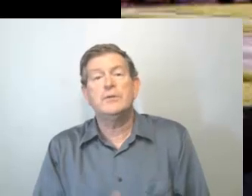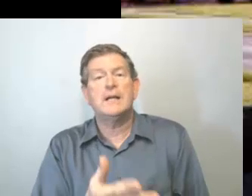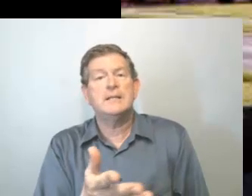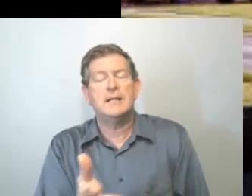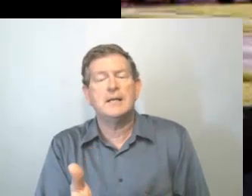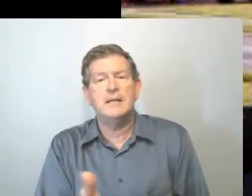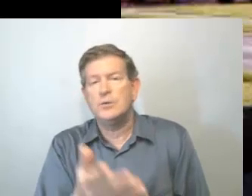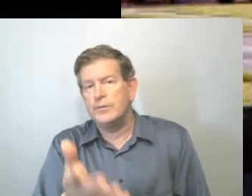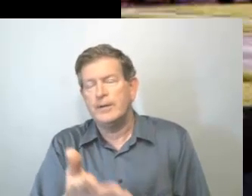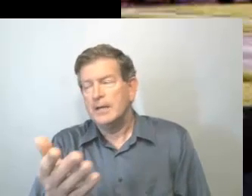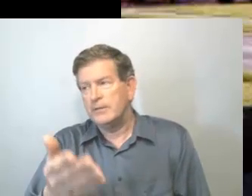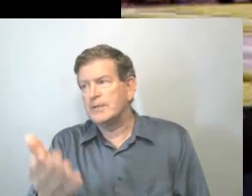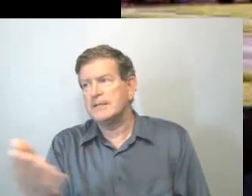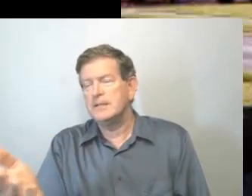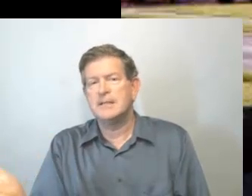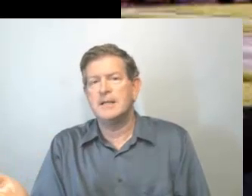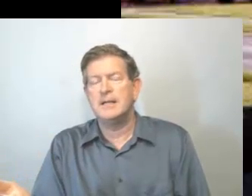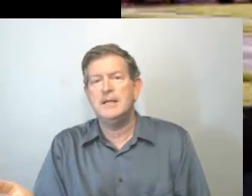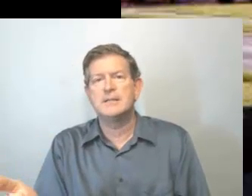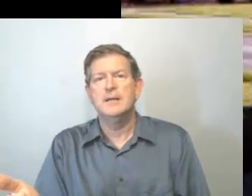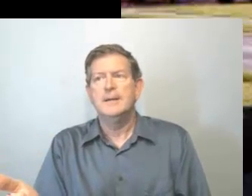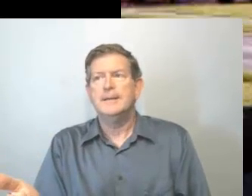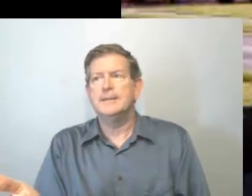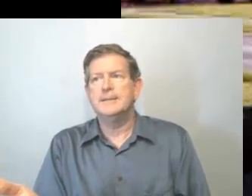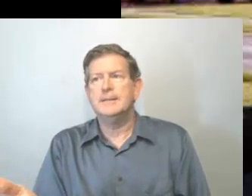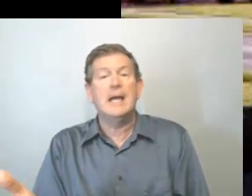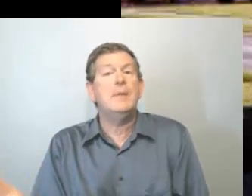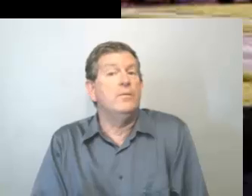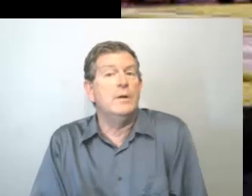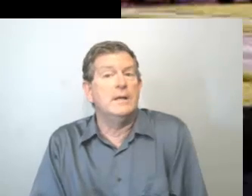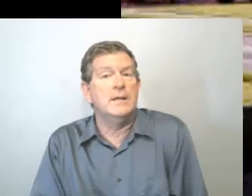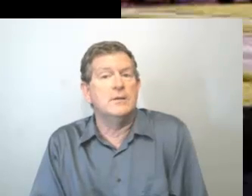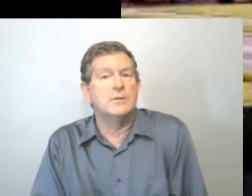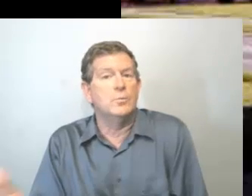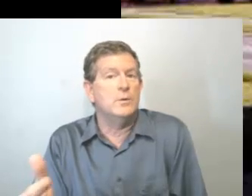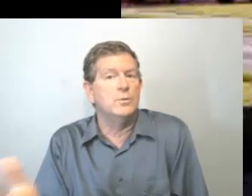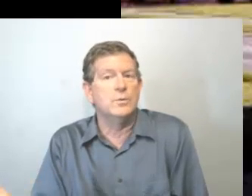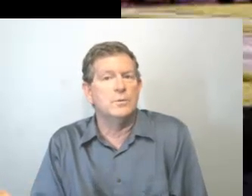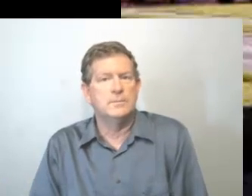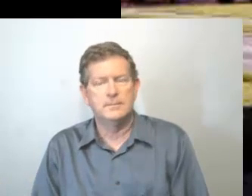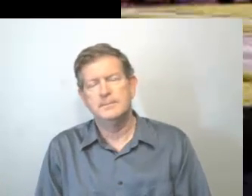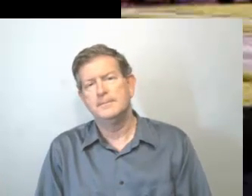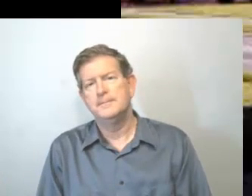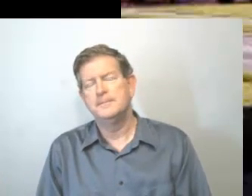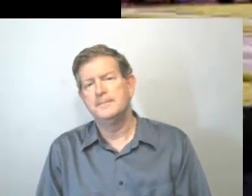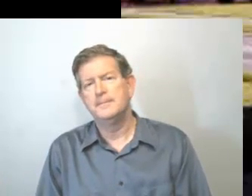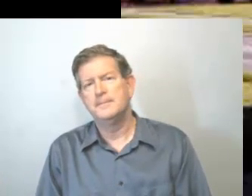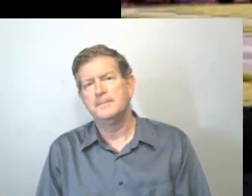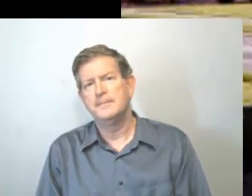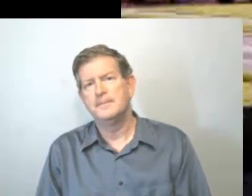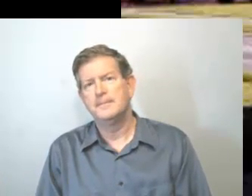D'accord. Et si vous allez à l'église, si vous assistez à l'église, aimez-vous l'église, oui ou non?